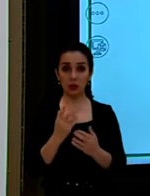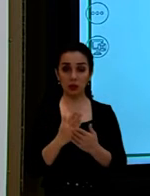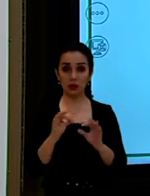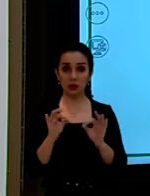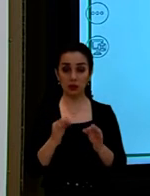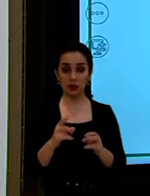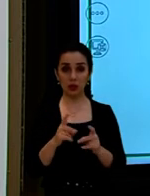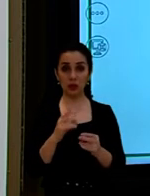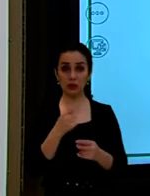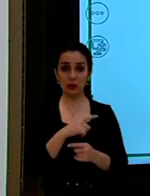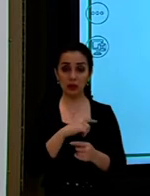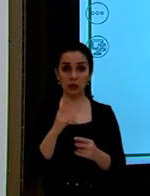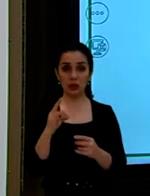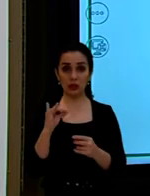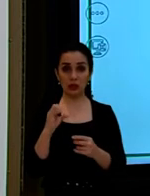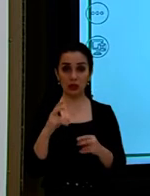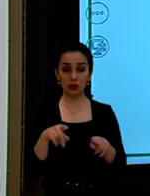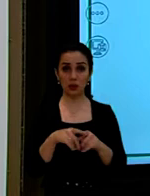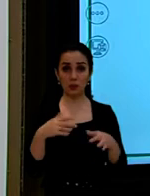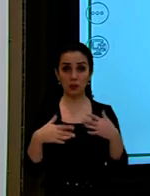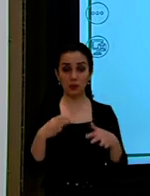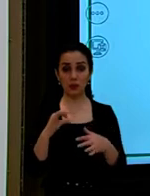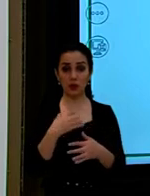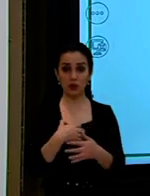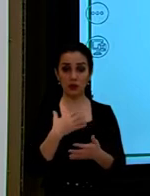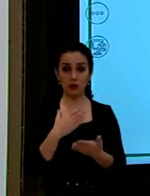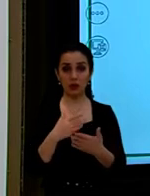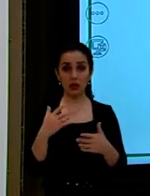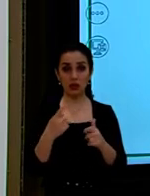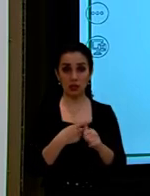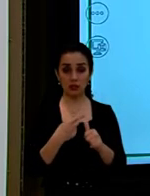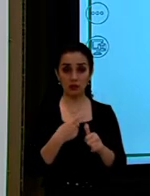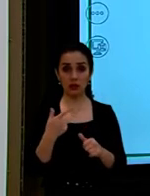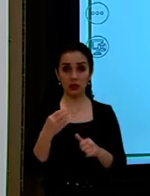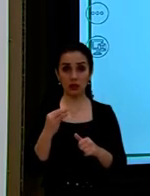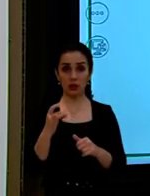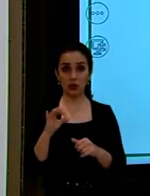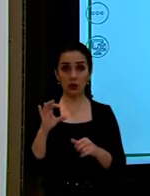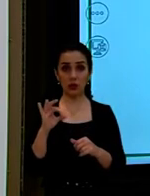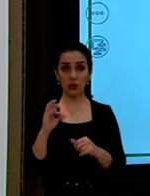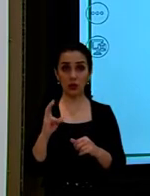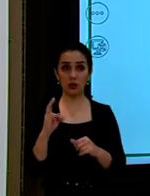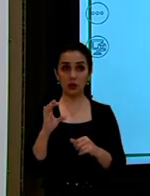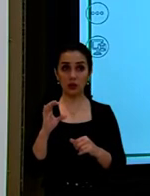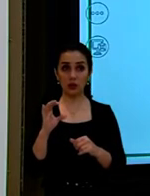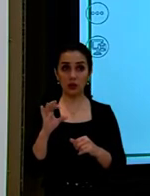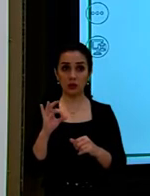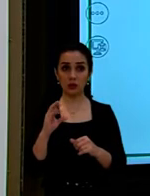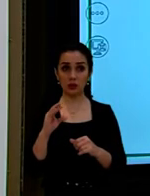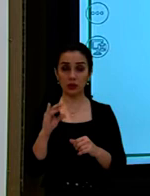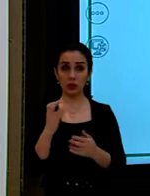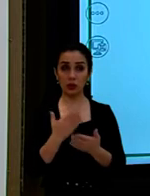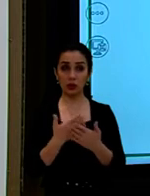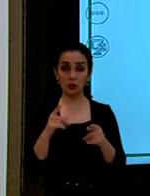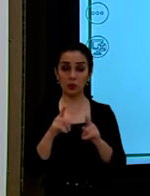образованный сильной кислотой и слабым основанием называется гидролизом пока теону в качестве примера